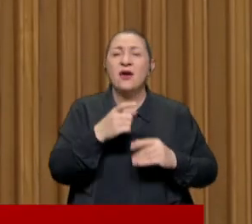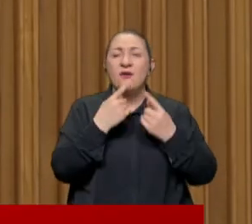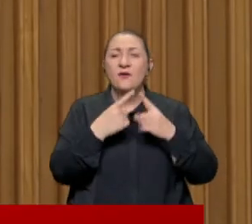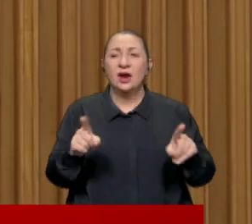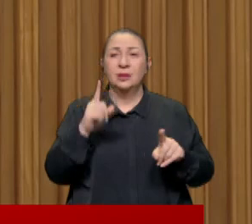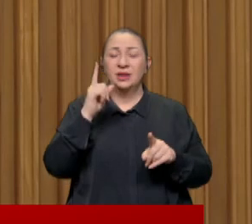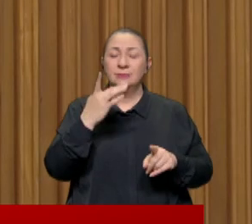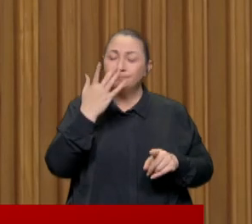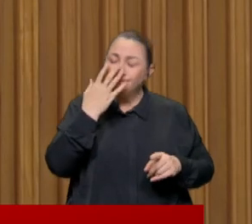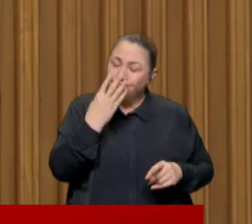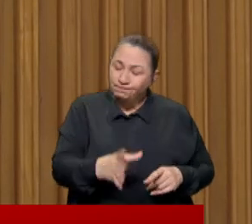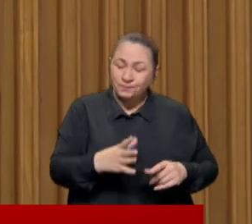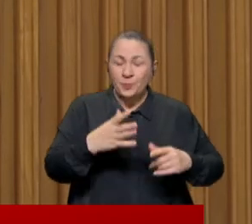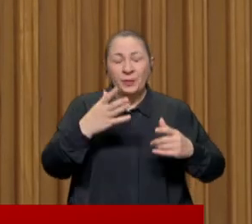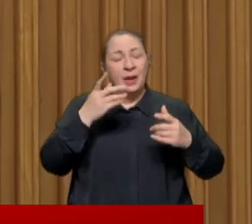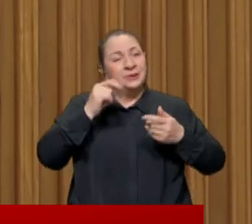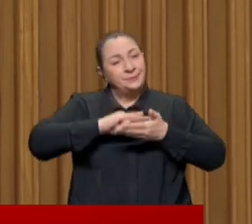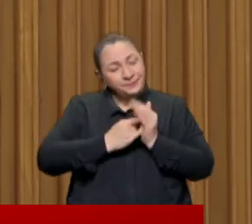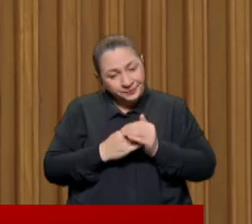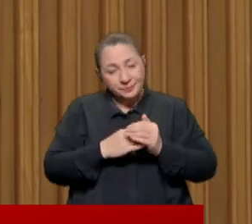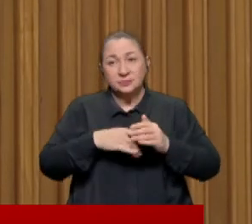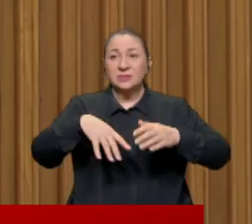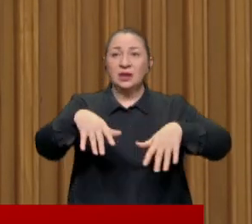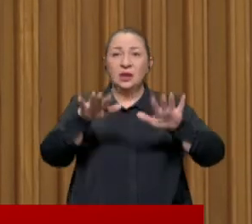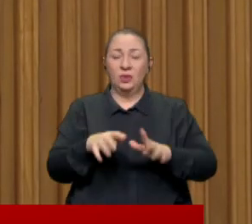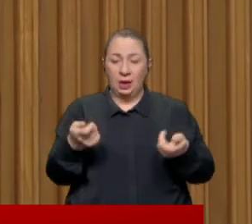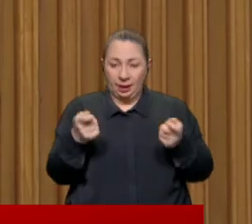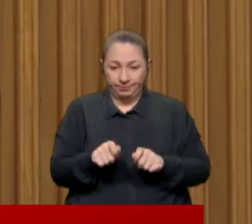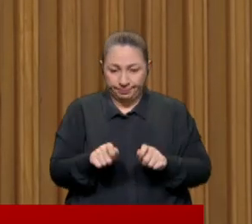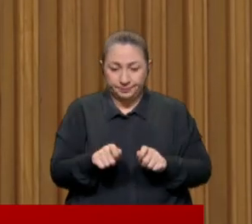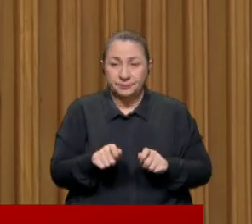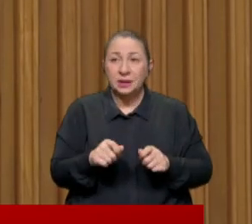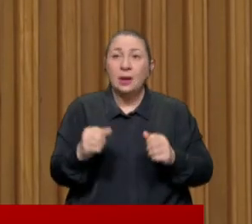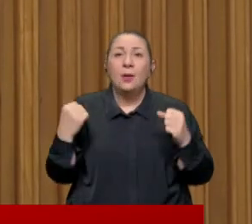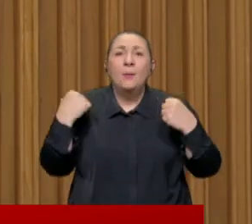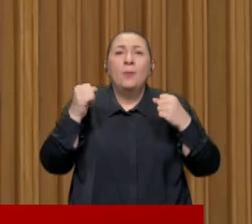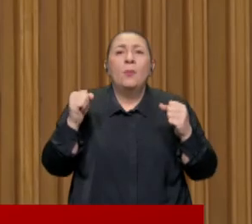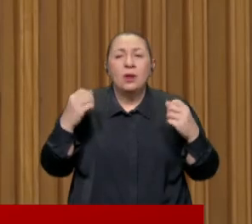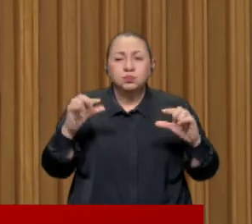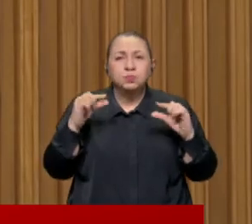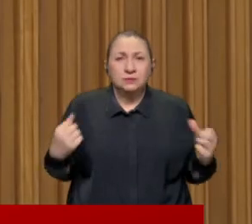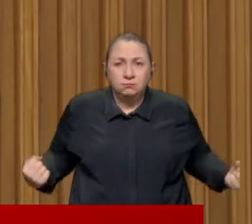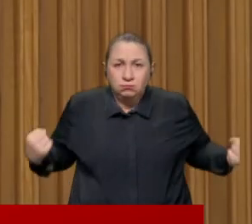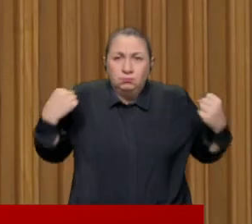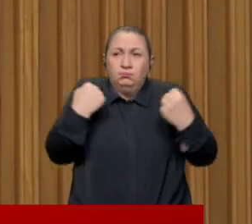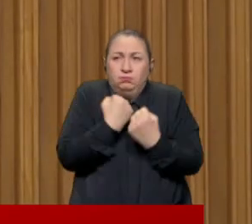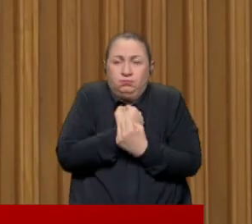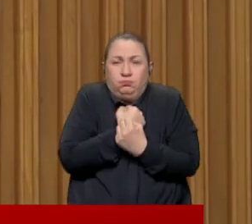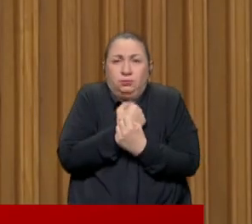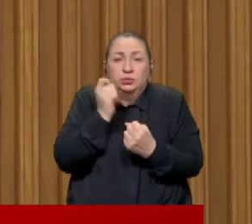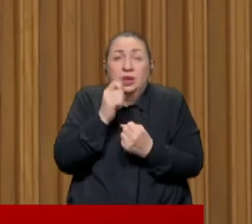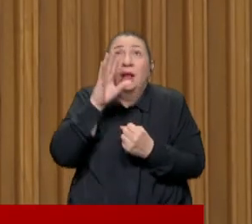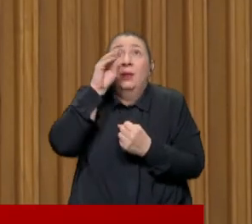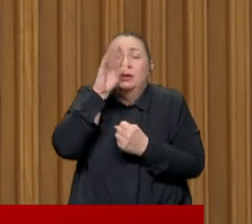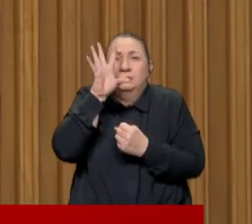farklı bir fedakarlık yapmak zorunda. Kaloriferleri kapatıp battaniye ile oturmak zorunda.